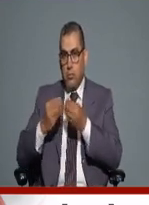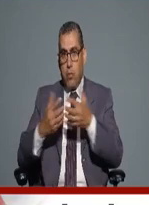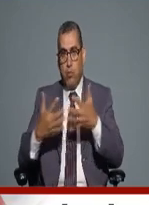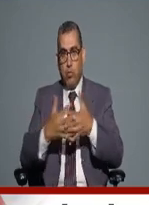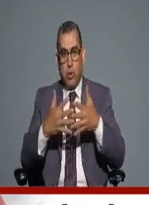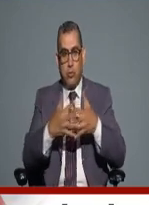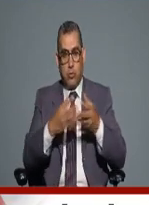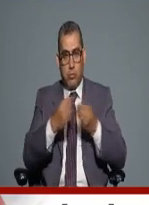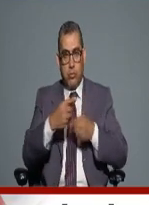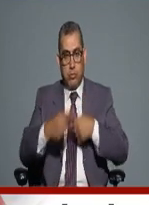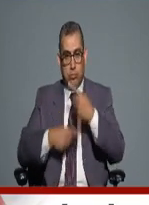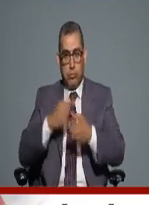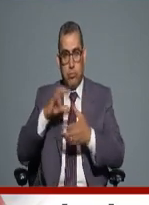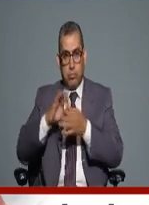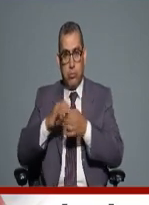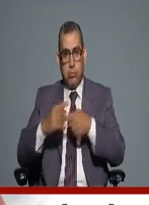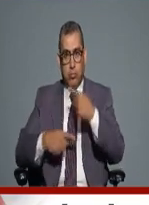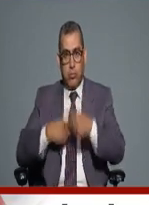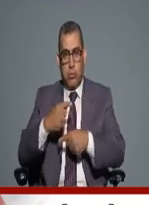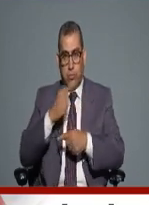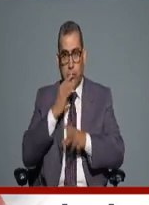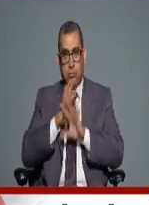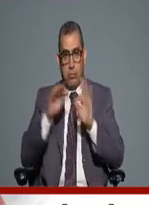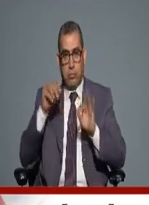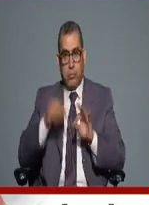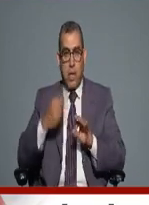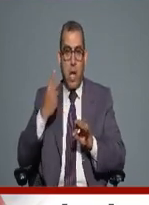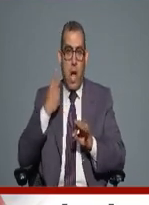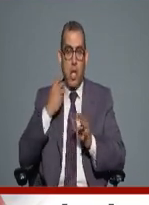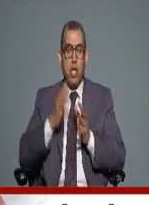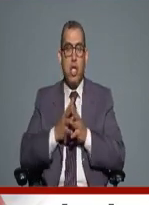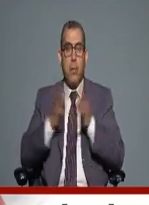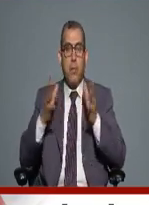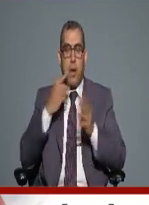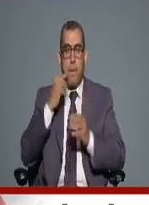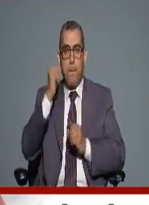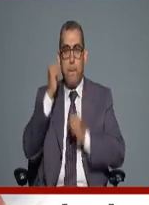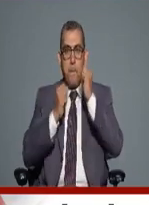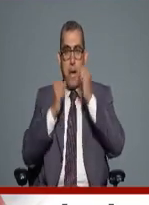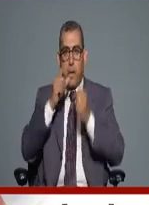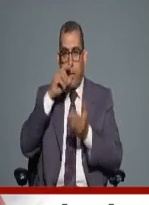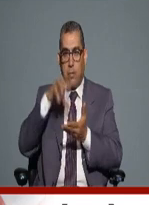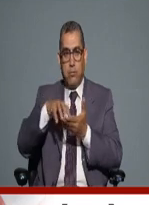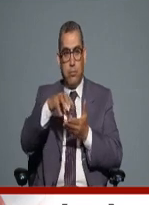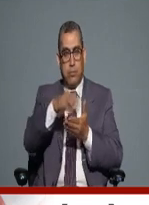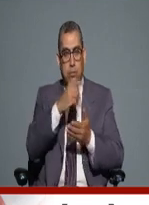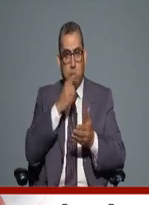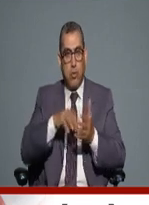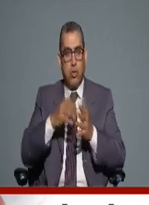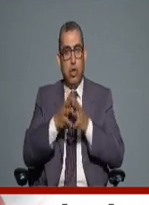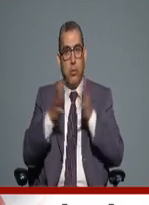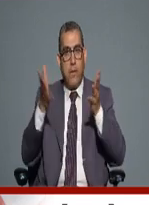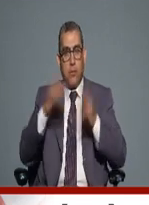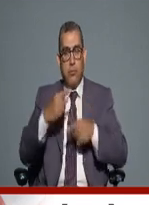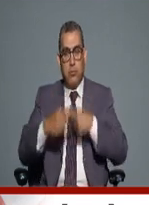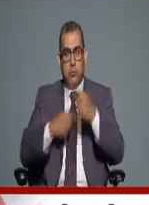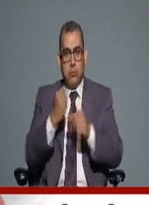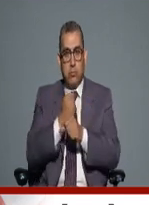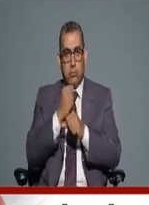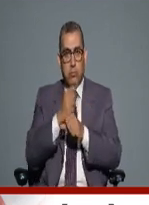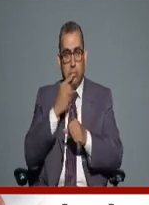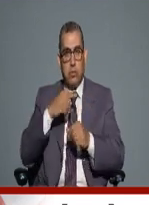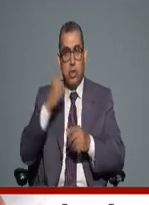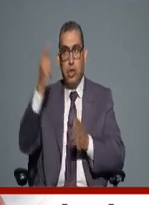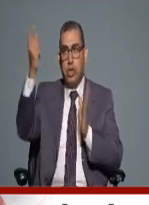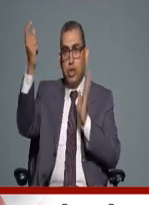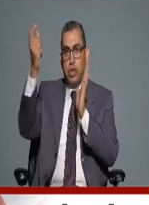وتواصل مستمر. الحقيقة عدد كبير من محطات المية، معظمها أو جزء كبير منها بيدار بالطاقة